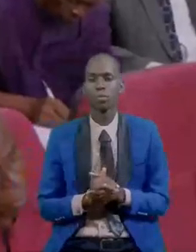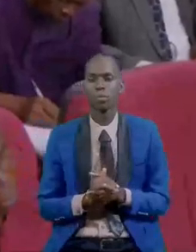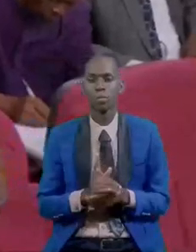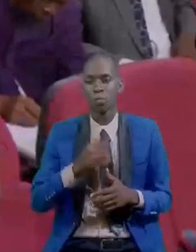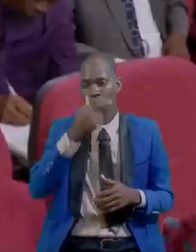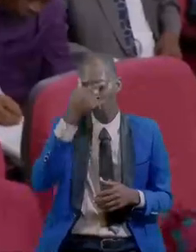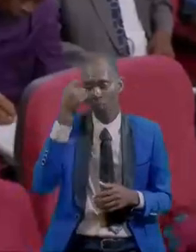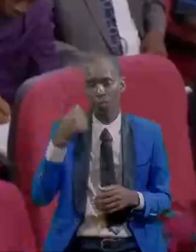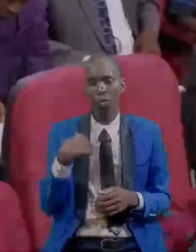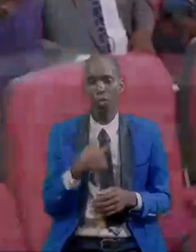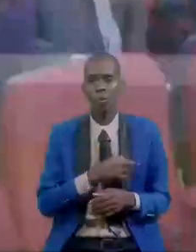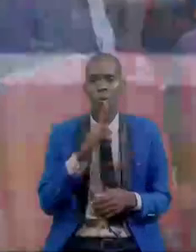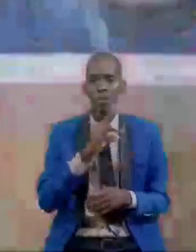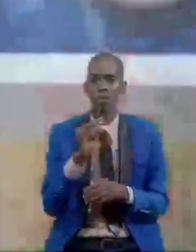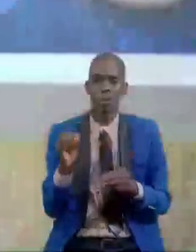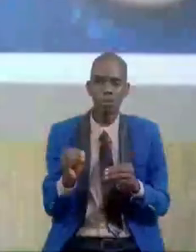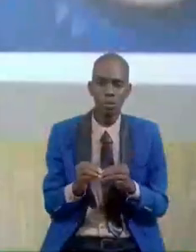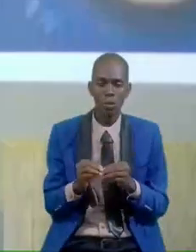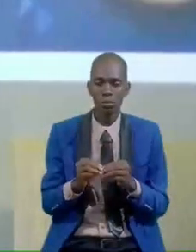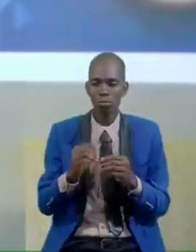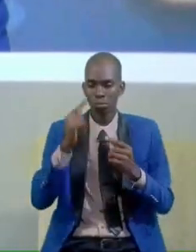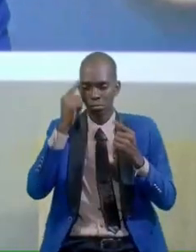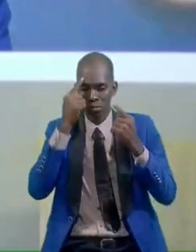Parce que nous ne vacillons plus.